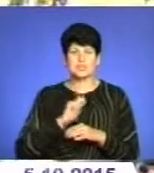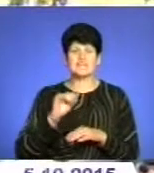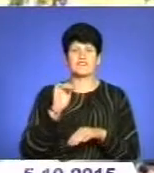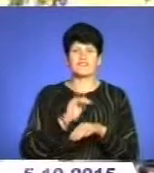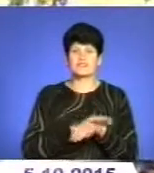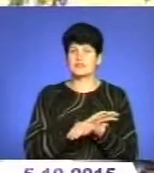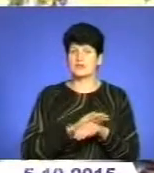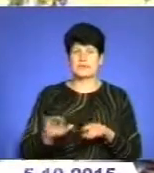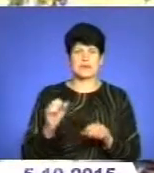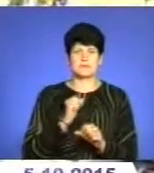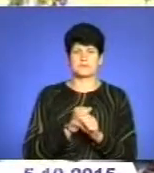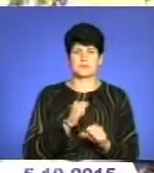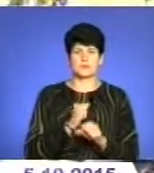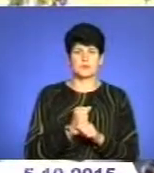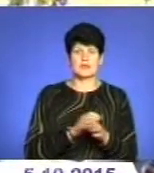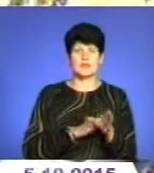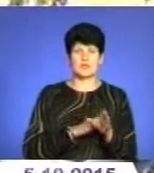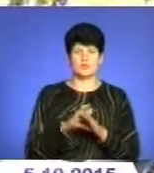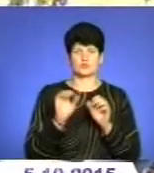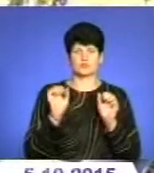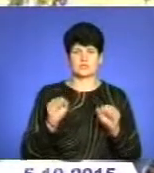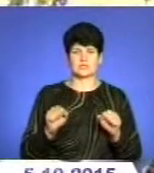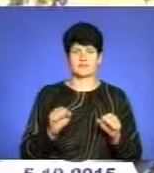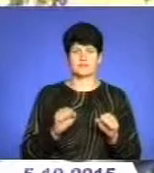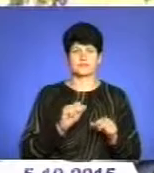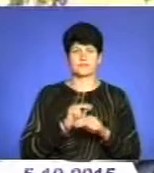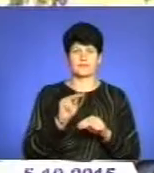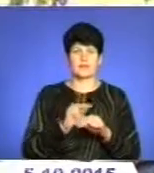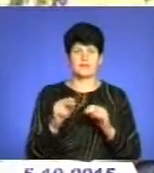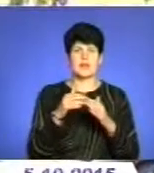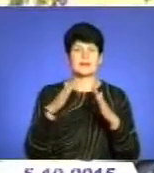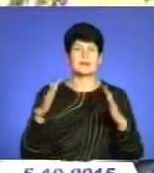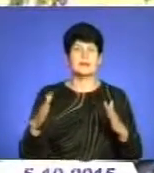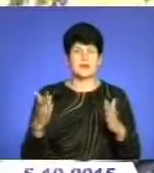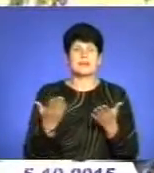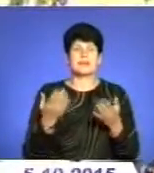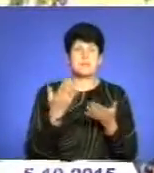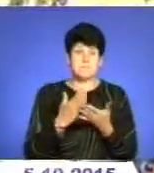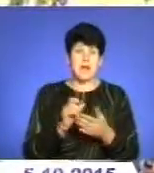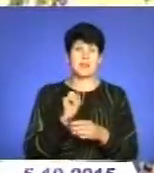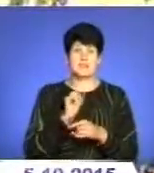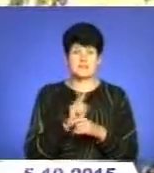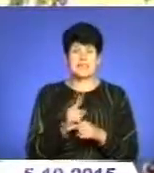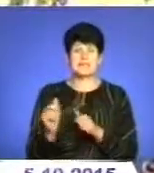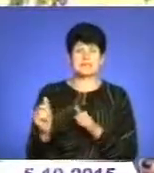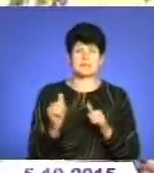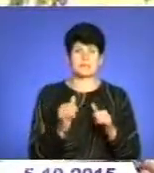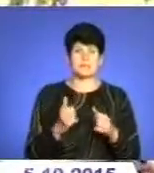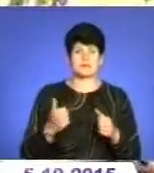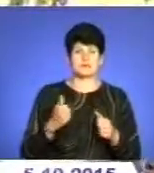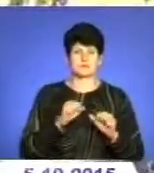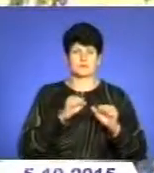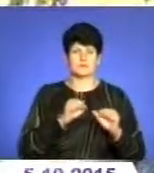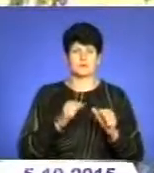не функціонують на повну потужність вишкільні табори, які б мали завданням своїм забезпечити боєздатність нашого